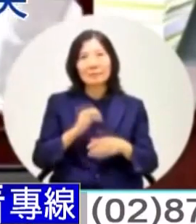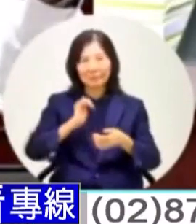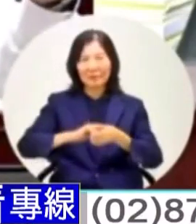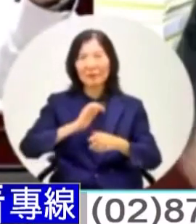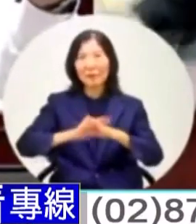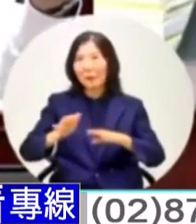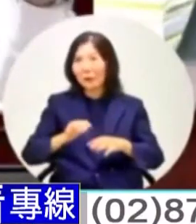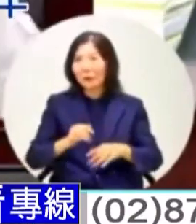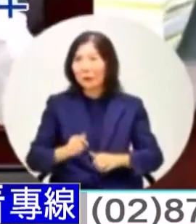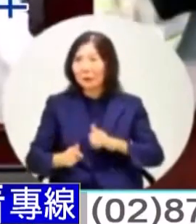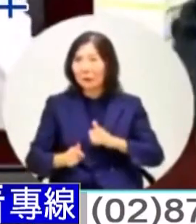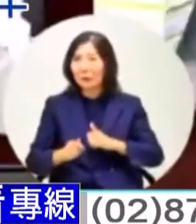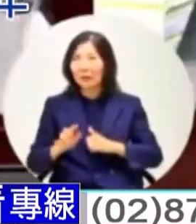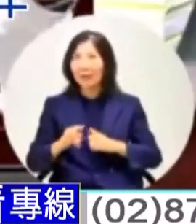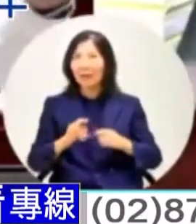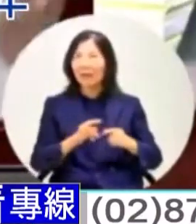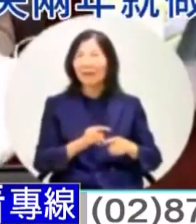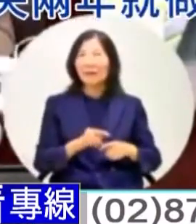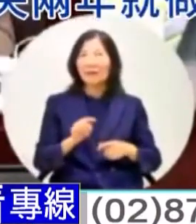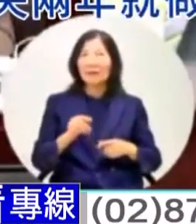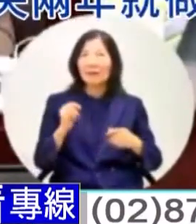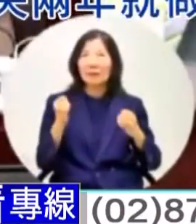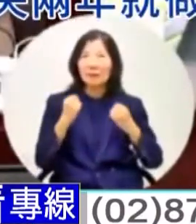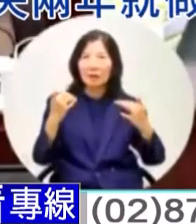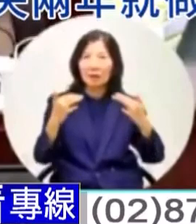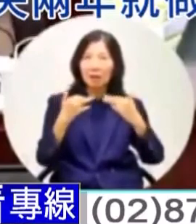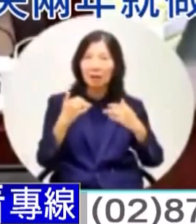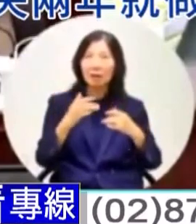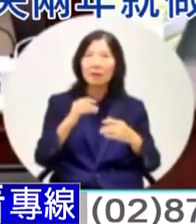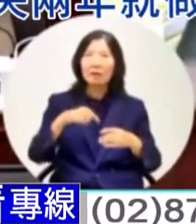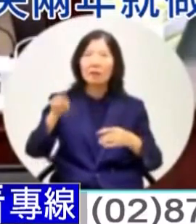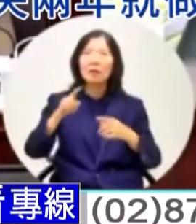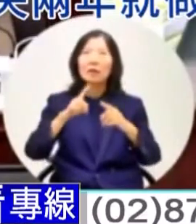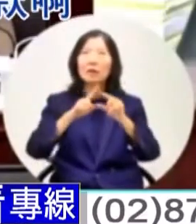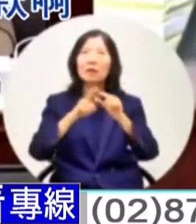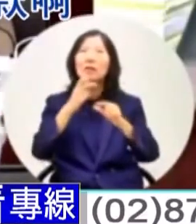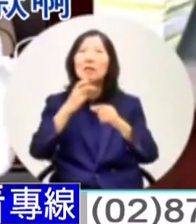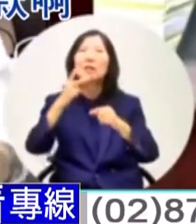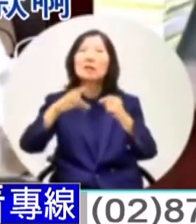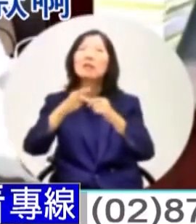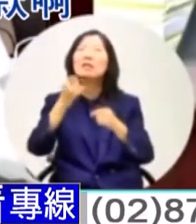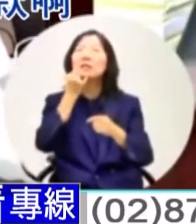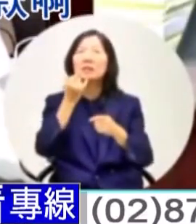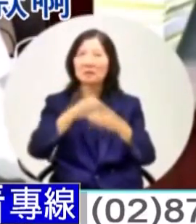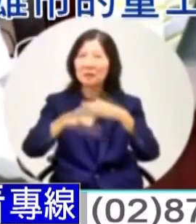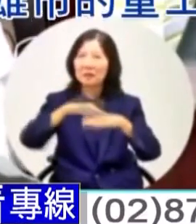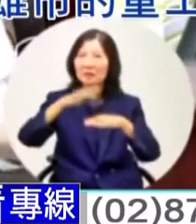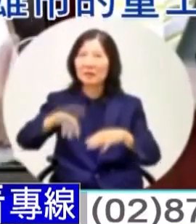所以我必须讲，在议会殿堂你在做这些事情的时候，或许他觉得他是用很轻松的方式